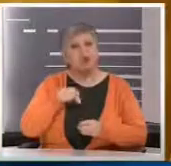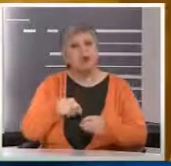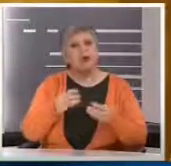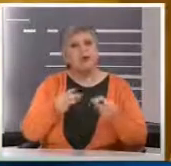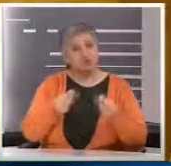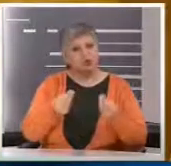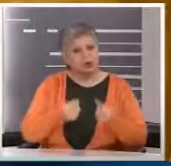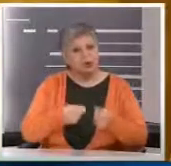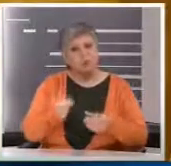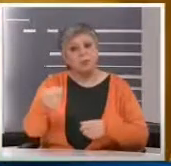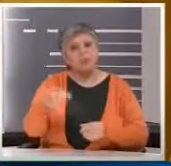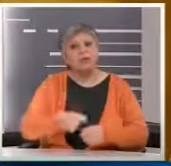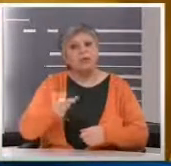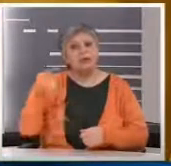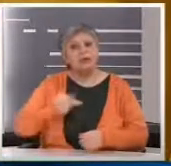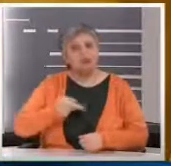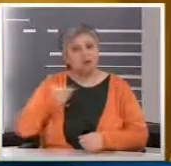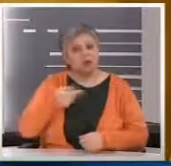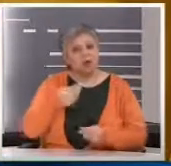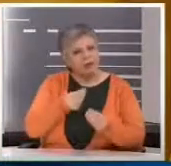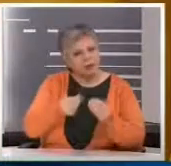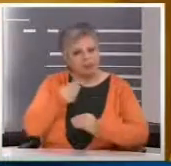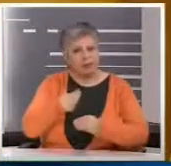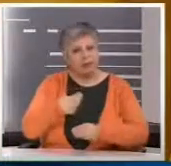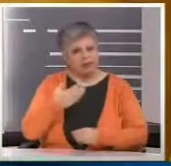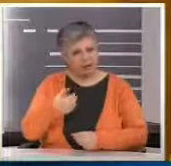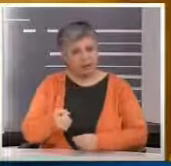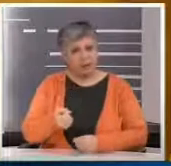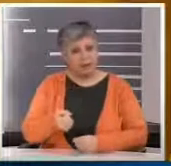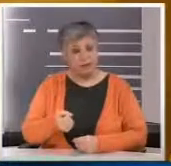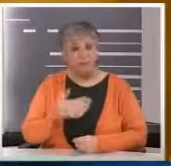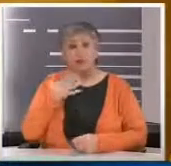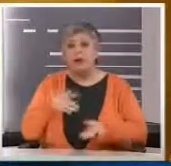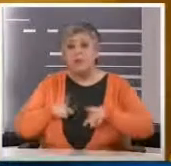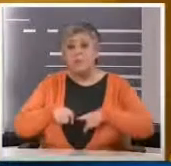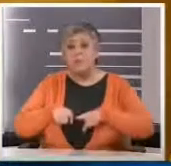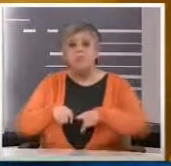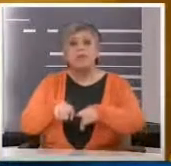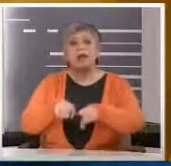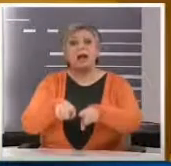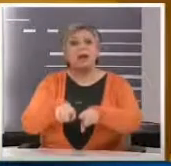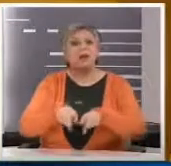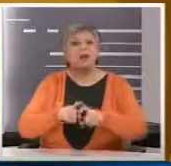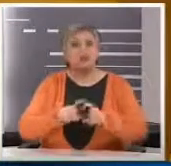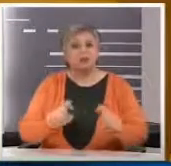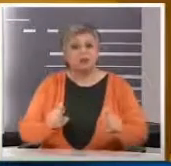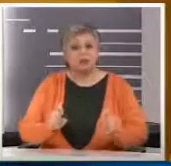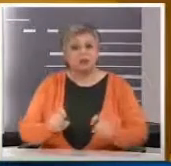υπάρξει αύξηση της συμμετοχής των ασφαλισμένων αλλά ταυτόχρονα πληρώνουν και τη